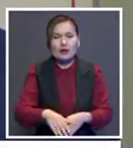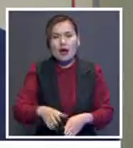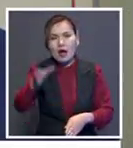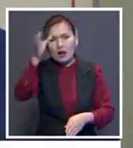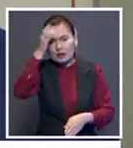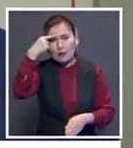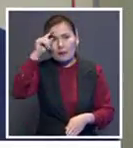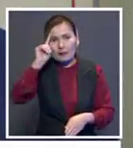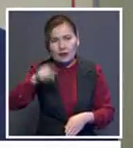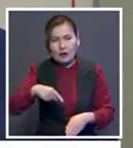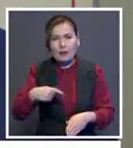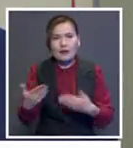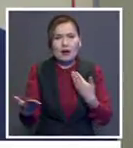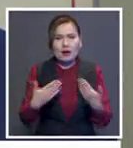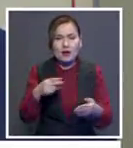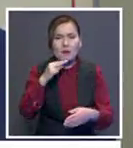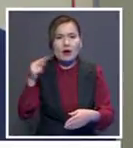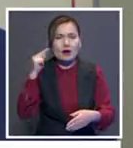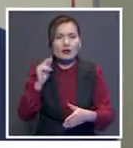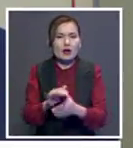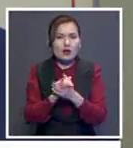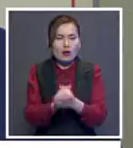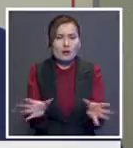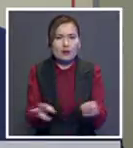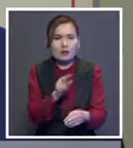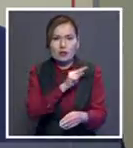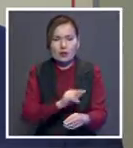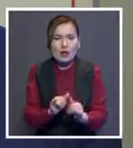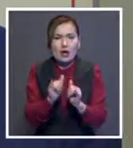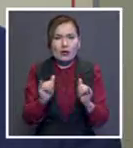саласындағы өзара ынтымақтастық болсын, бәрі де артып келе жатыр.